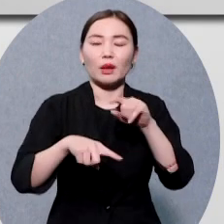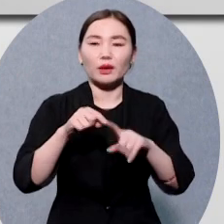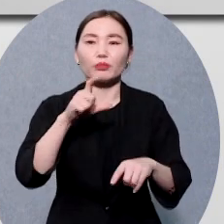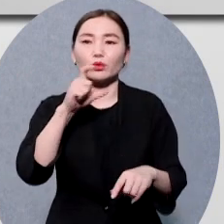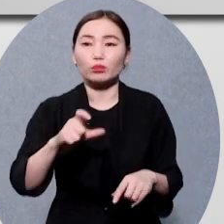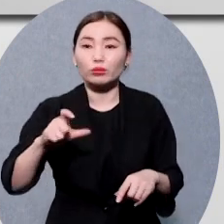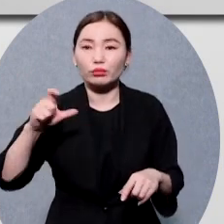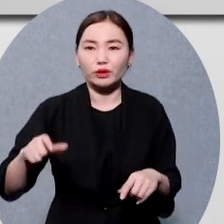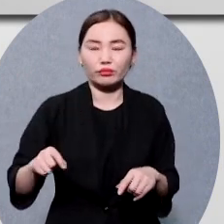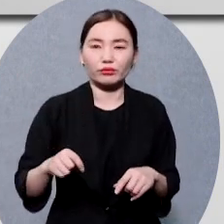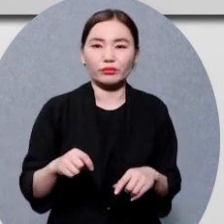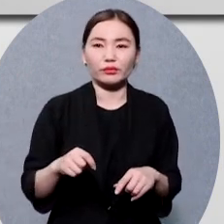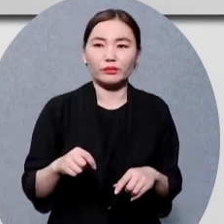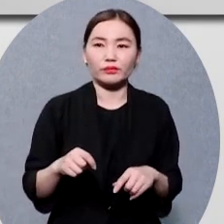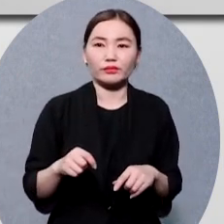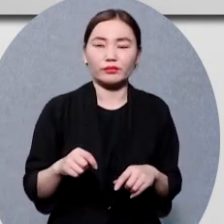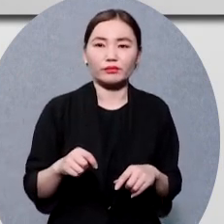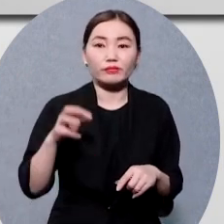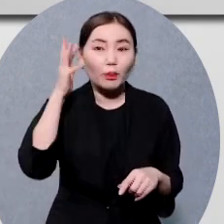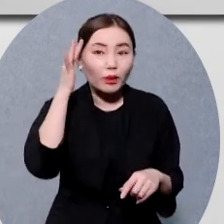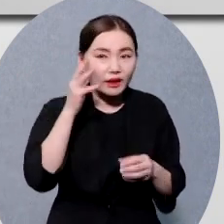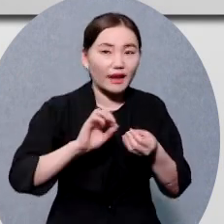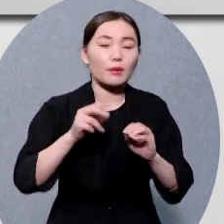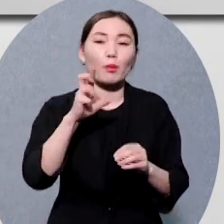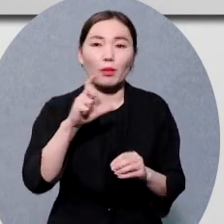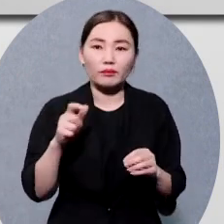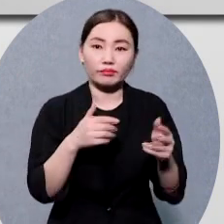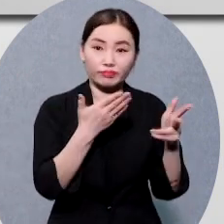үеийн Монголын одоо экстэдс түүхийн төрийн зүтгүүлтнүүд бол нэлээд одоо